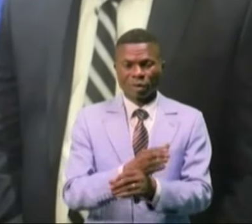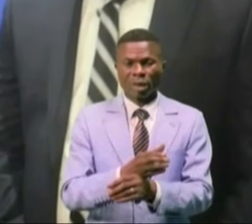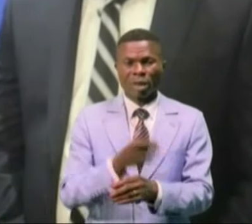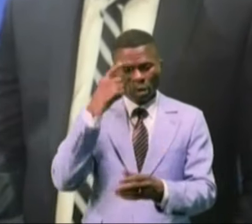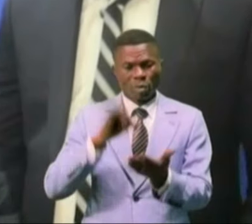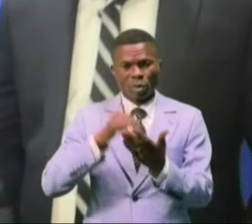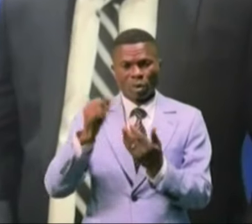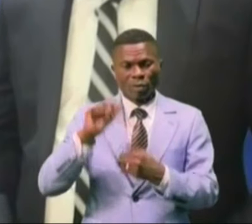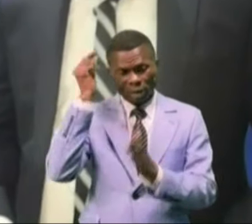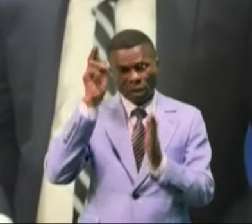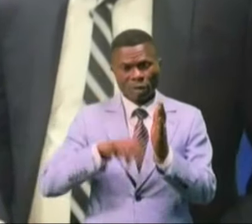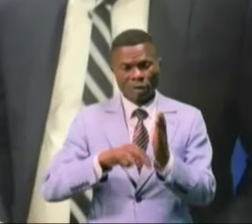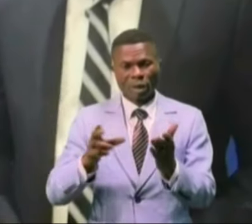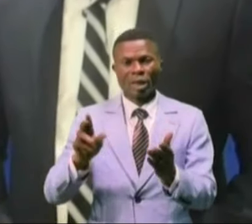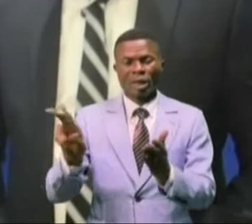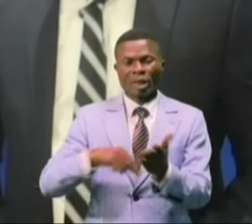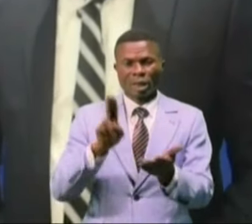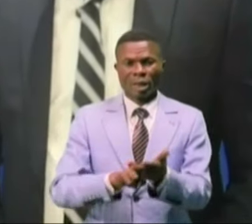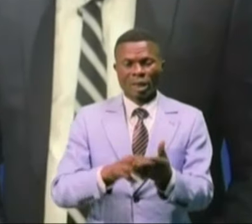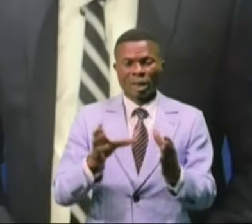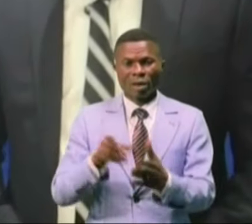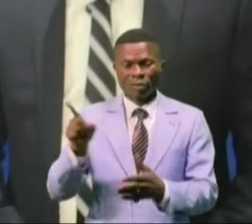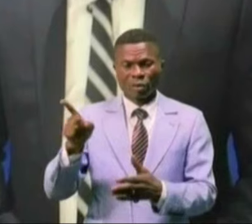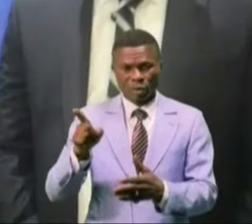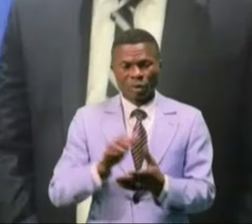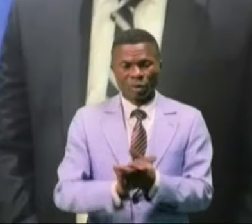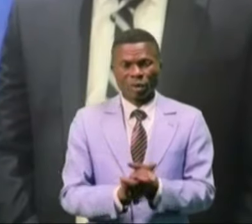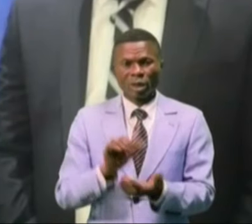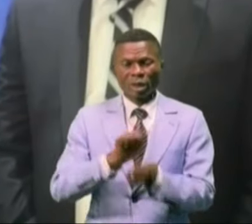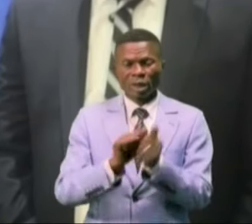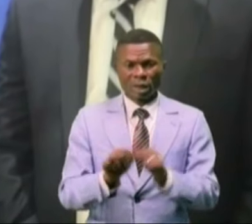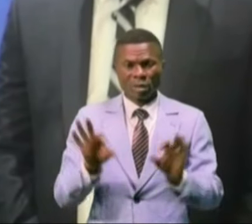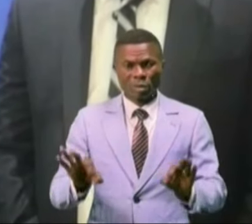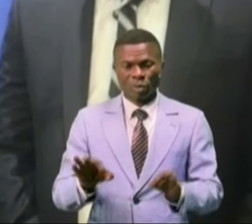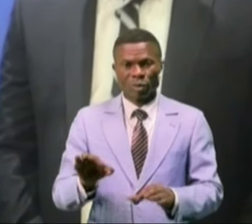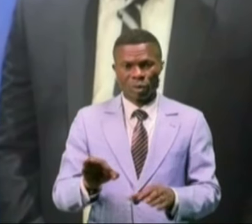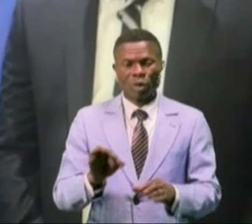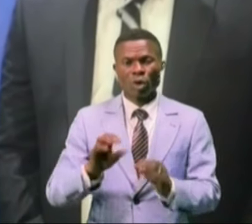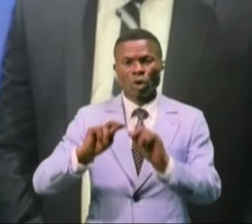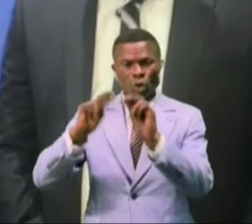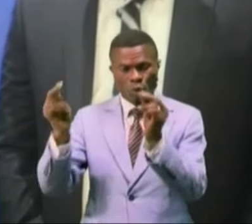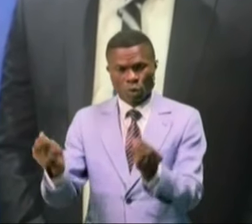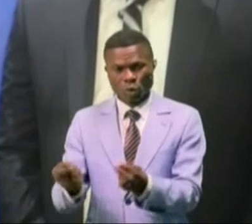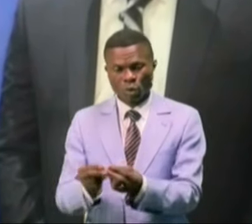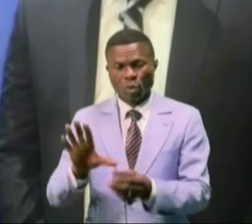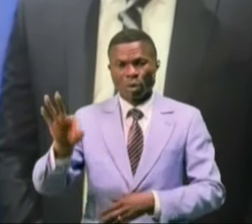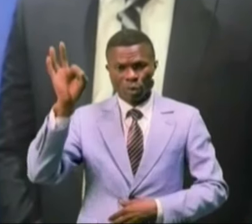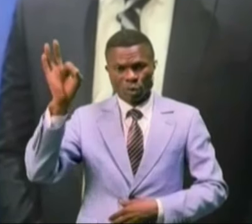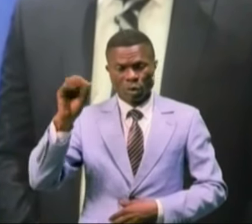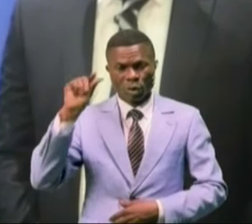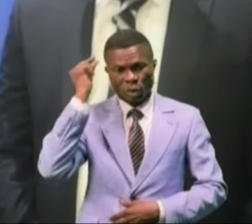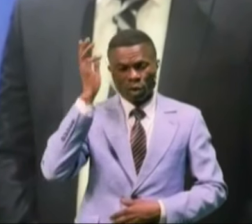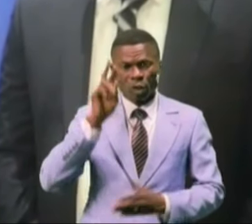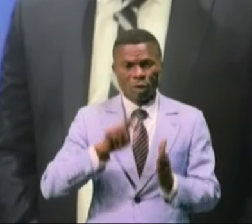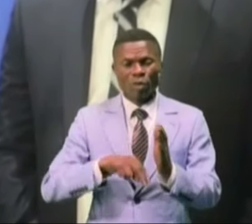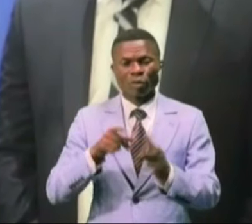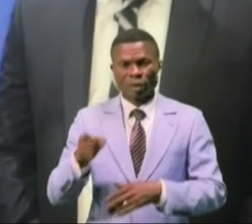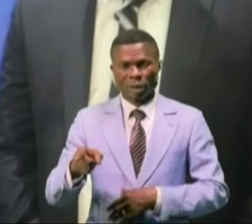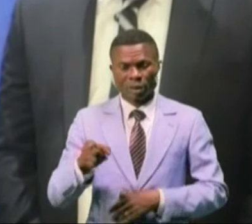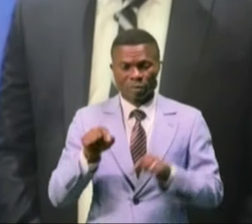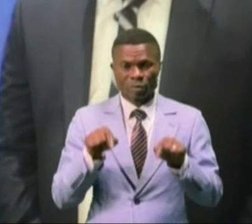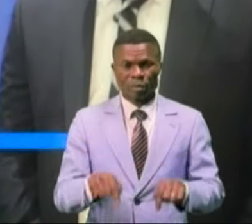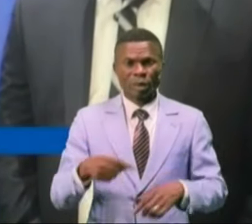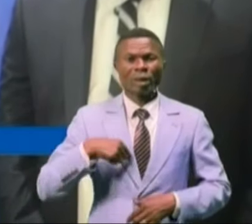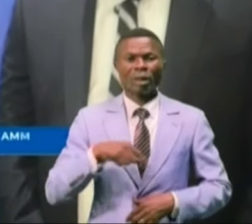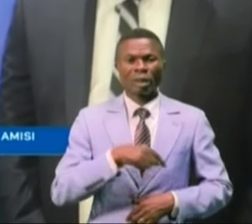gouvernement avec la firme xcalib concernant la géologie sur quelques blocs prioritaires choisis par le gouvernement actuellement nous